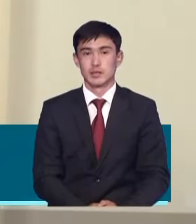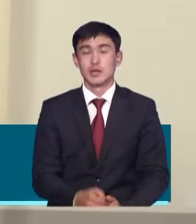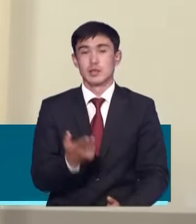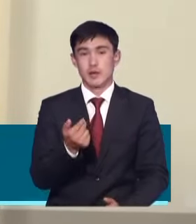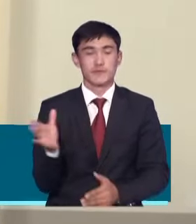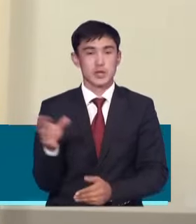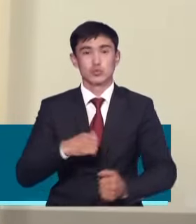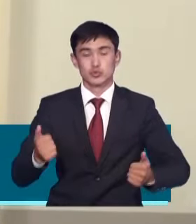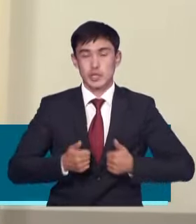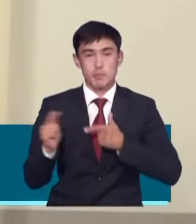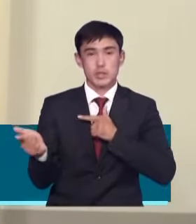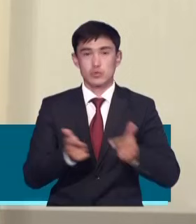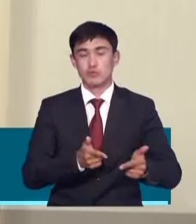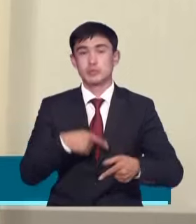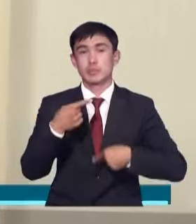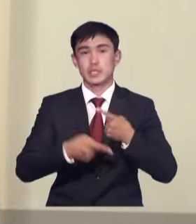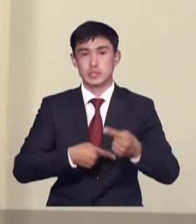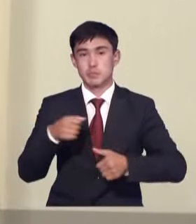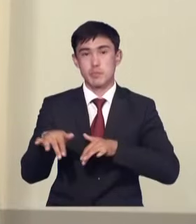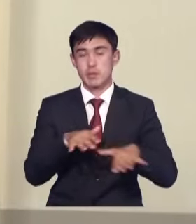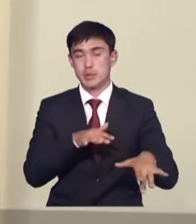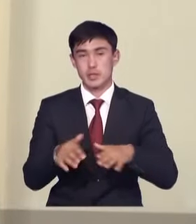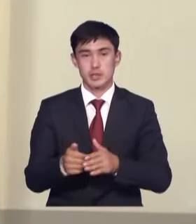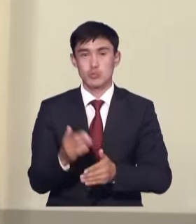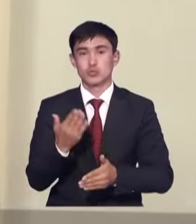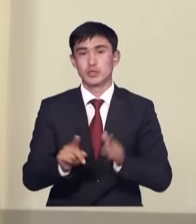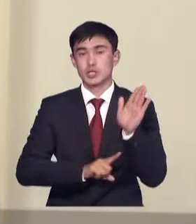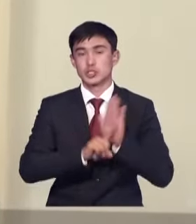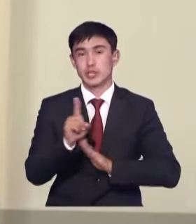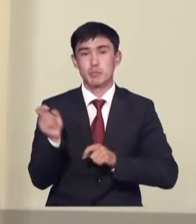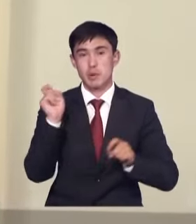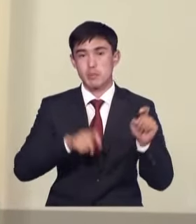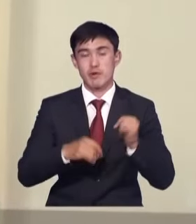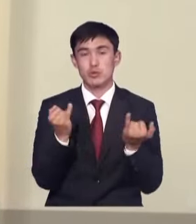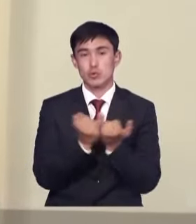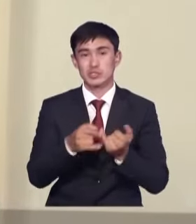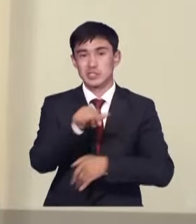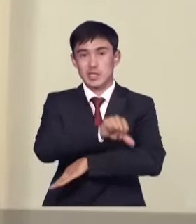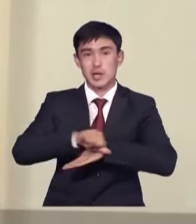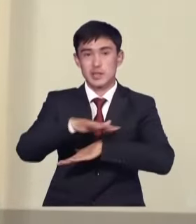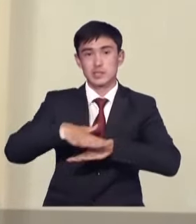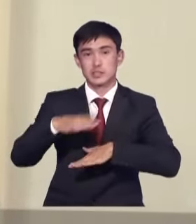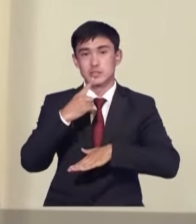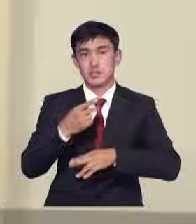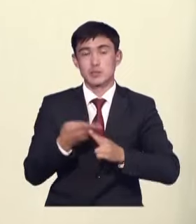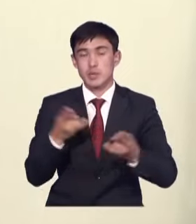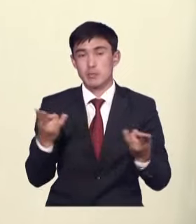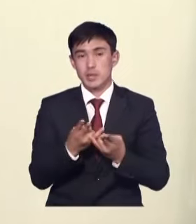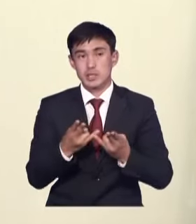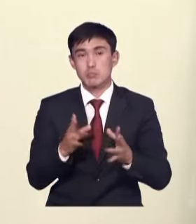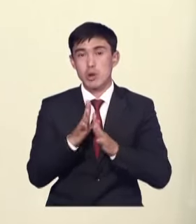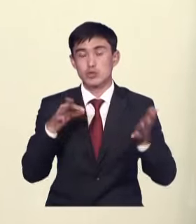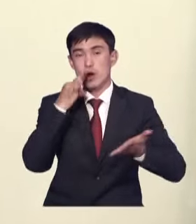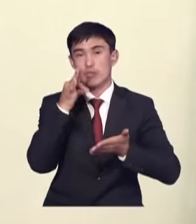Давайте все усердно подготовимся к предстоящим мероприятиям. Уже начинают прибывать гости из-за границы, поэтому нам необходимо с